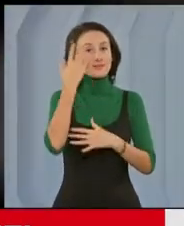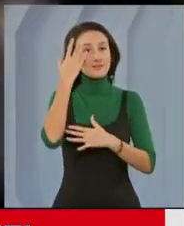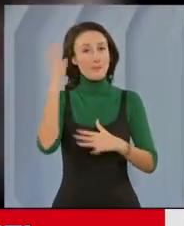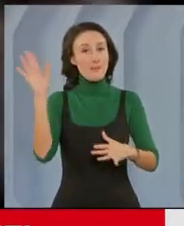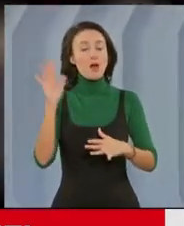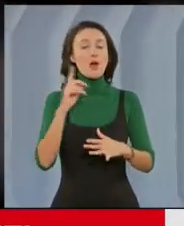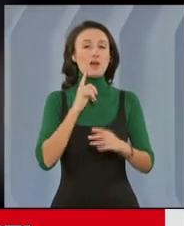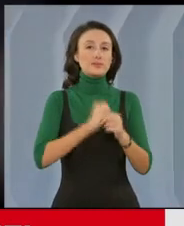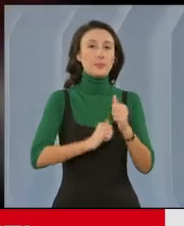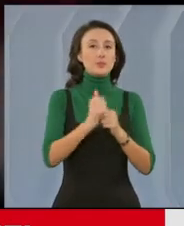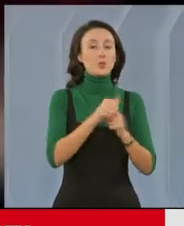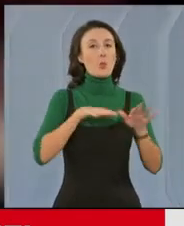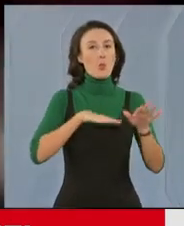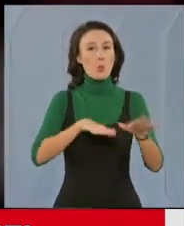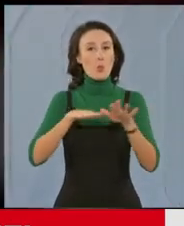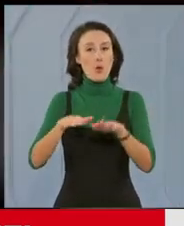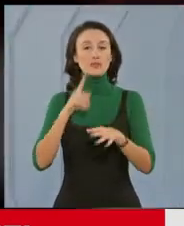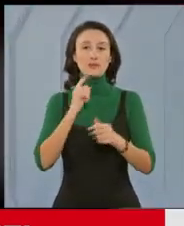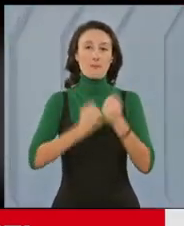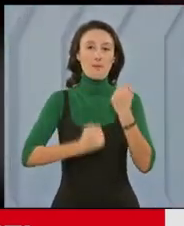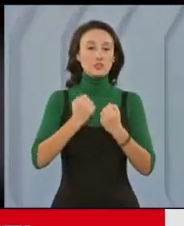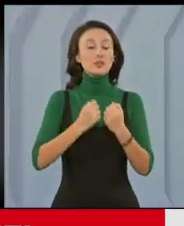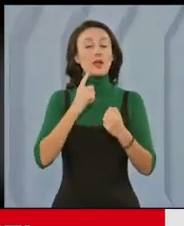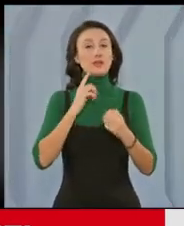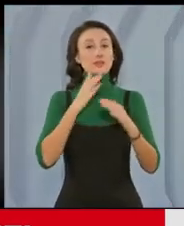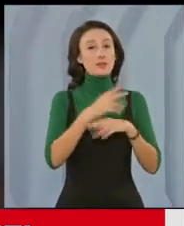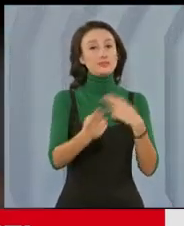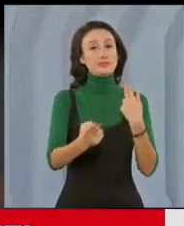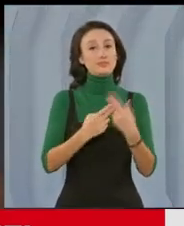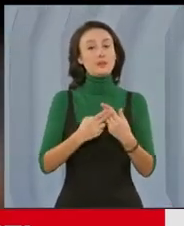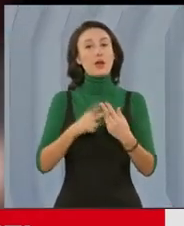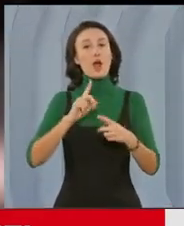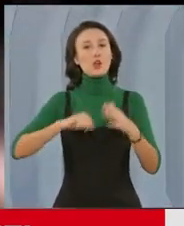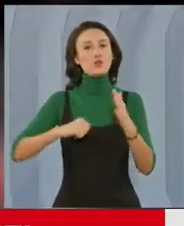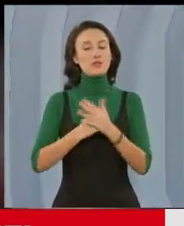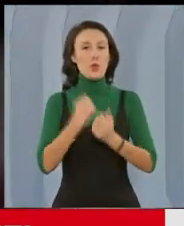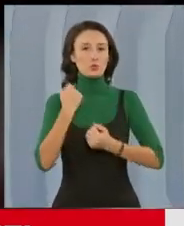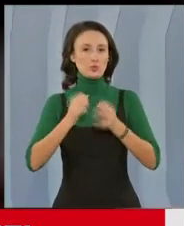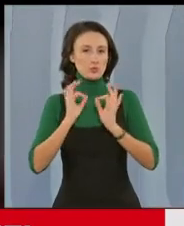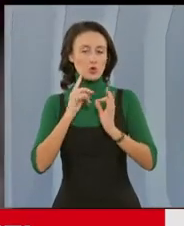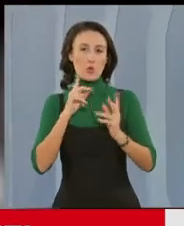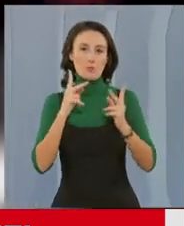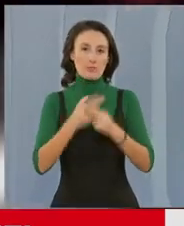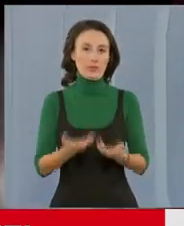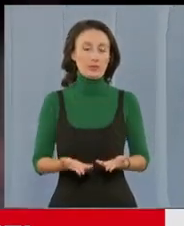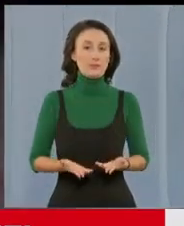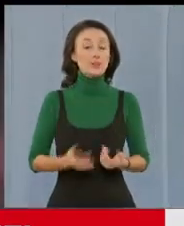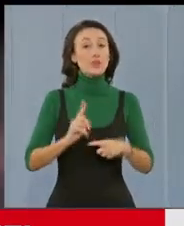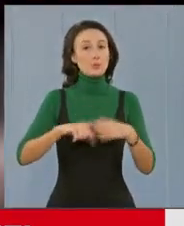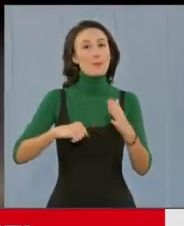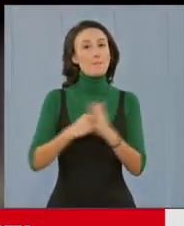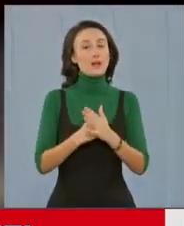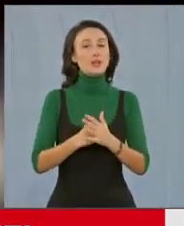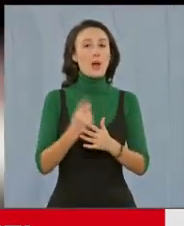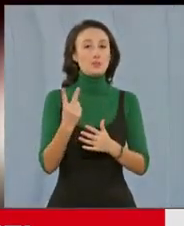echipaje a depășit o coloană de mașini și a intrat pe contrasens apoi a lovit o autospecială de poliție care era oprită în urma impactului cele